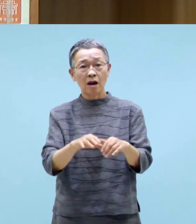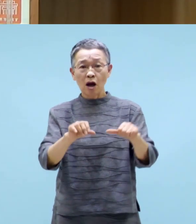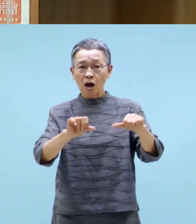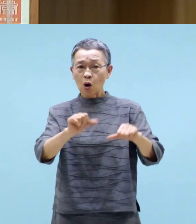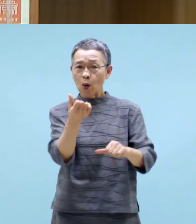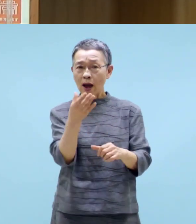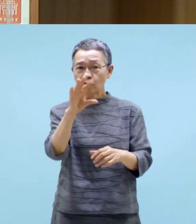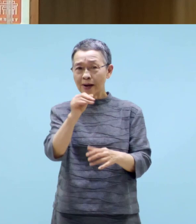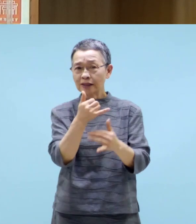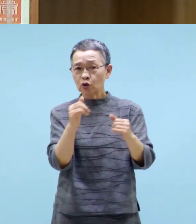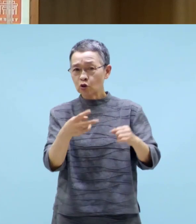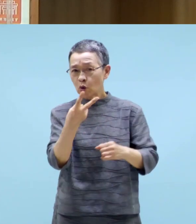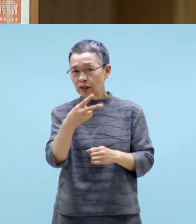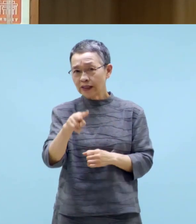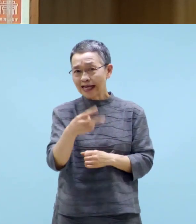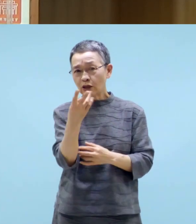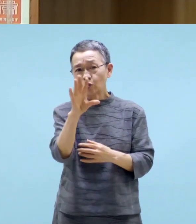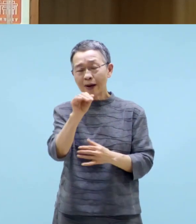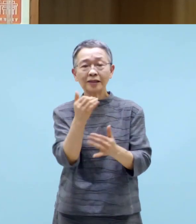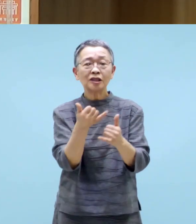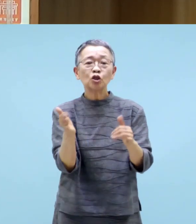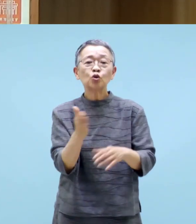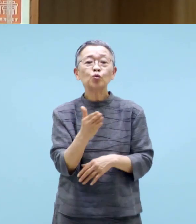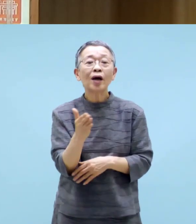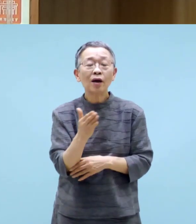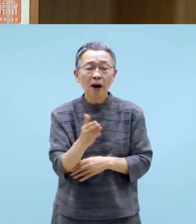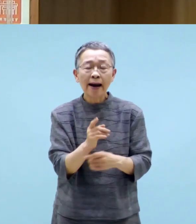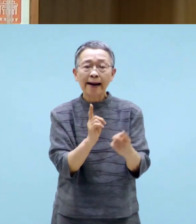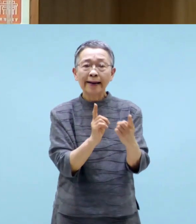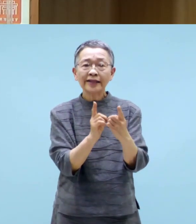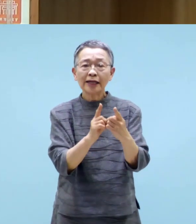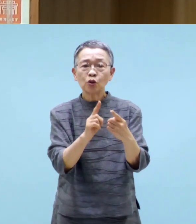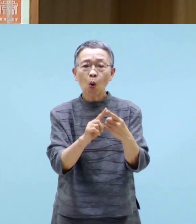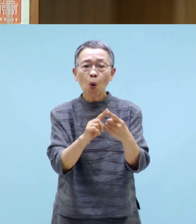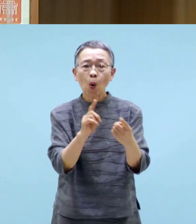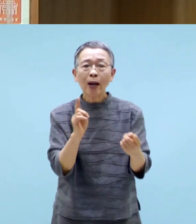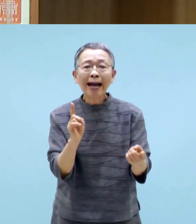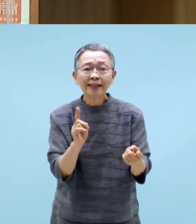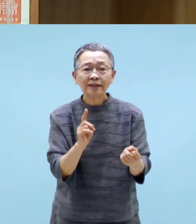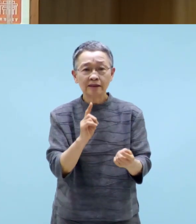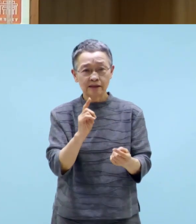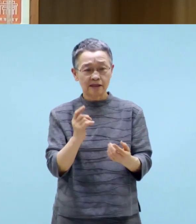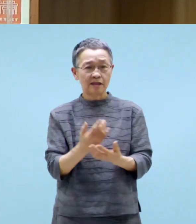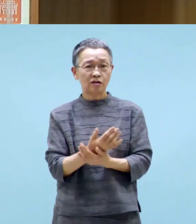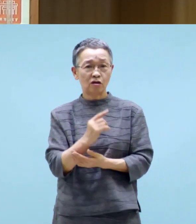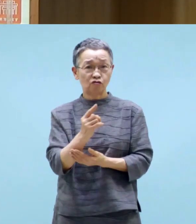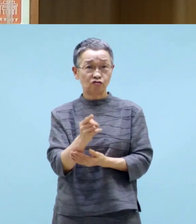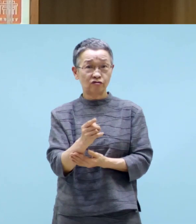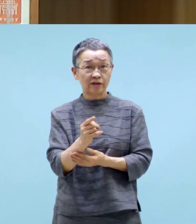ち200万人程度は少なくとも対象外であると。で一方で